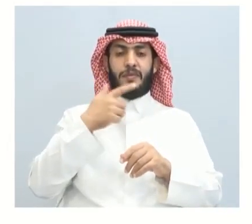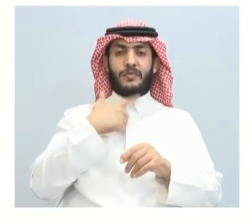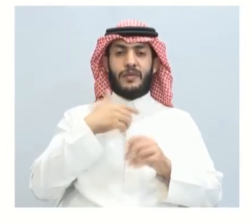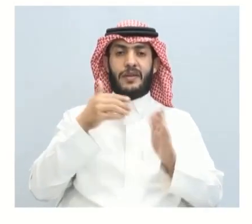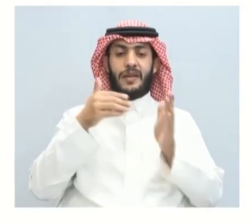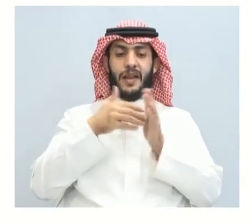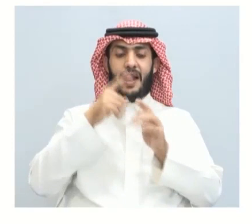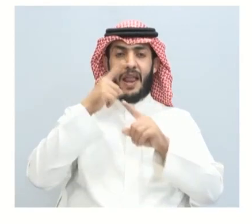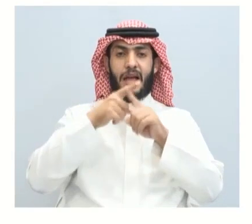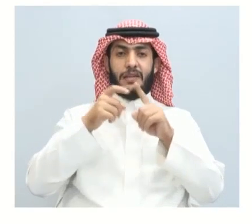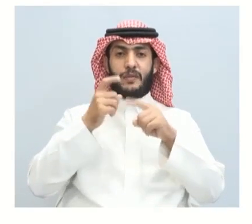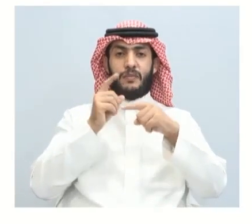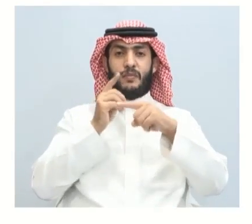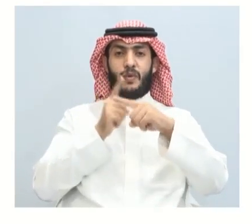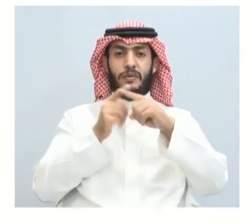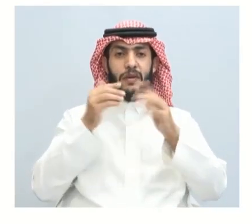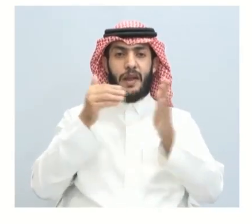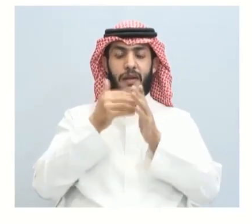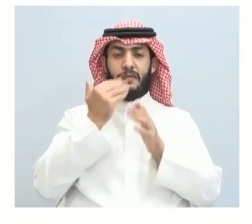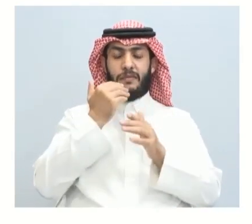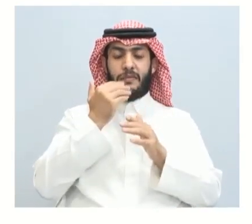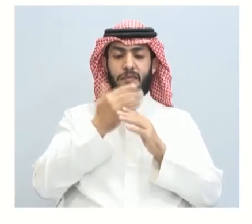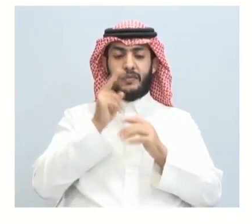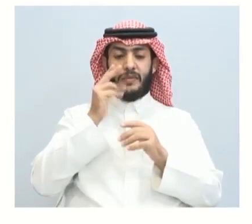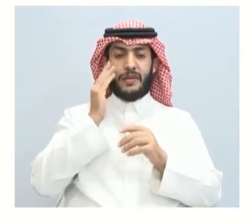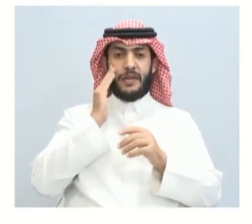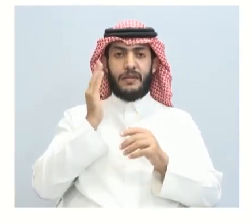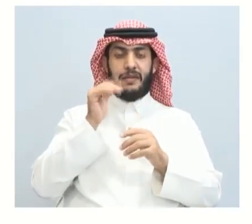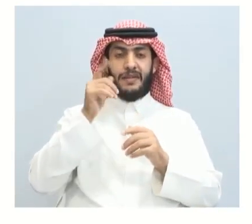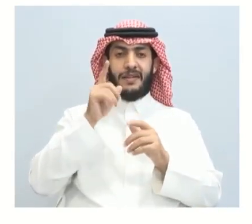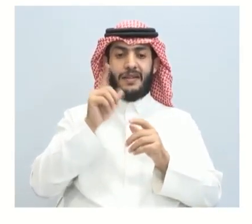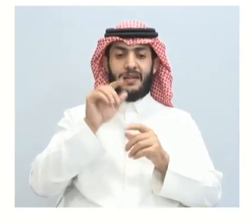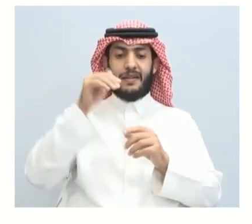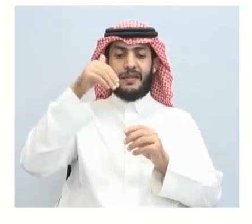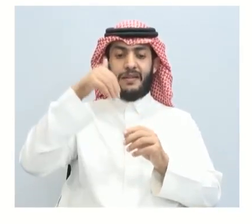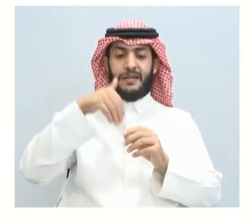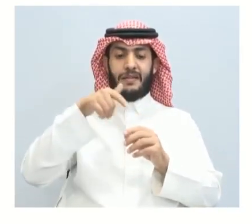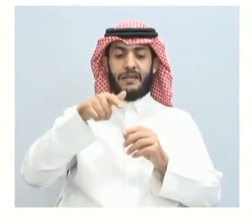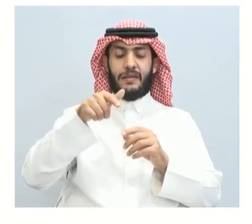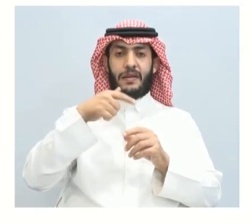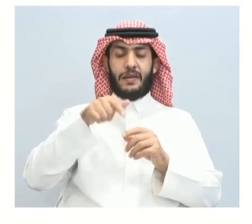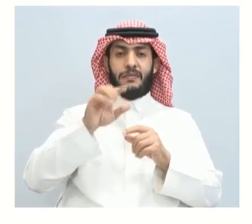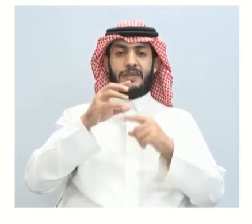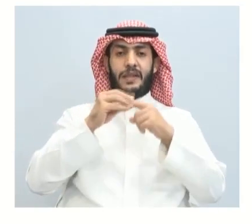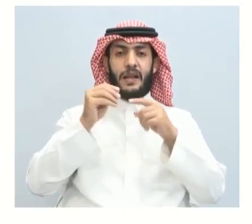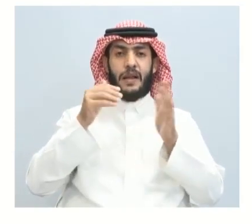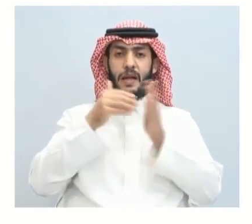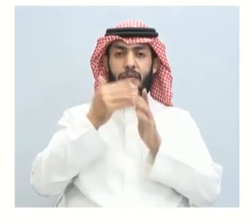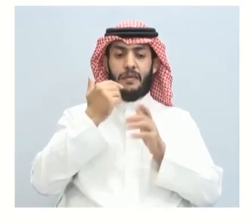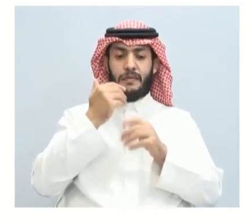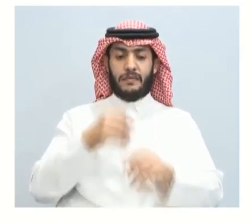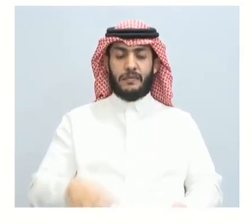النهايه لما الاكس تذهب الى موجب ما لا نهايه لاحظ من جهه اليمين الداله نازله الى الاسفل فبالتالي بقول الناتج سالب ما لا